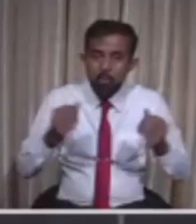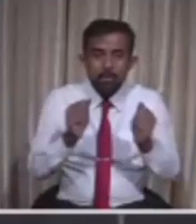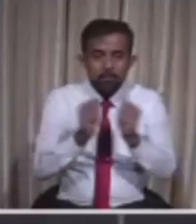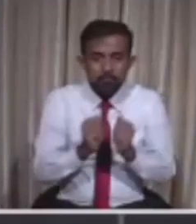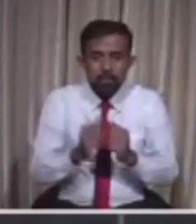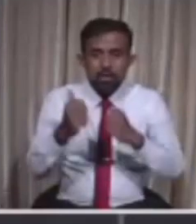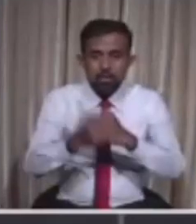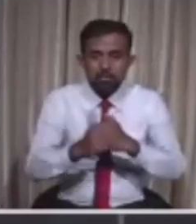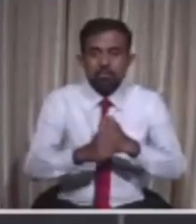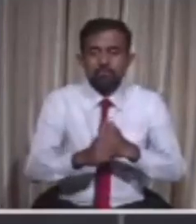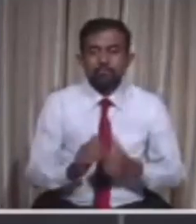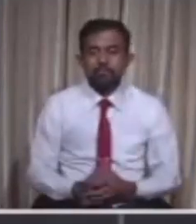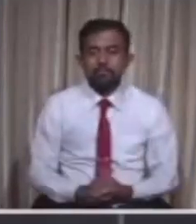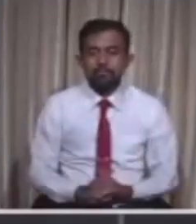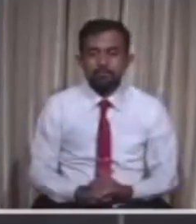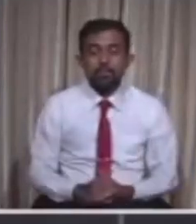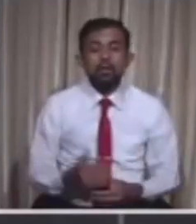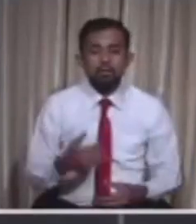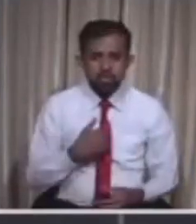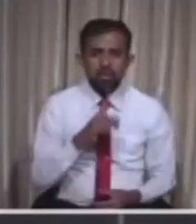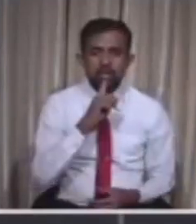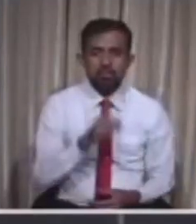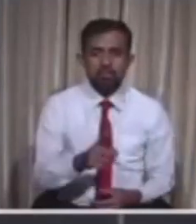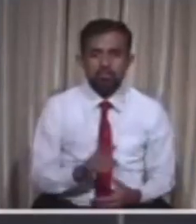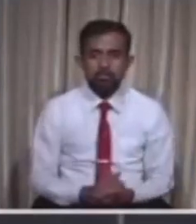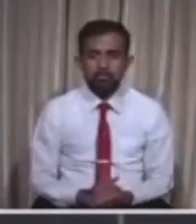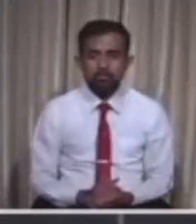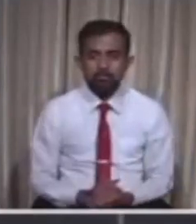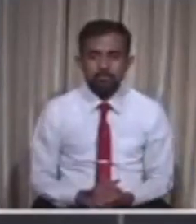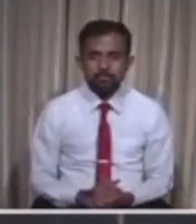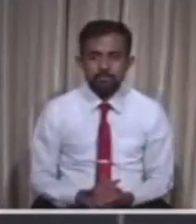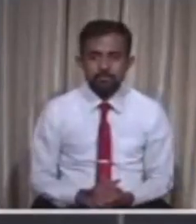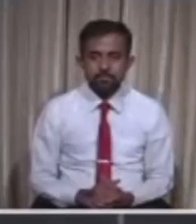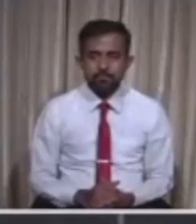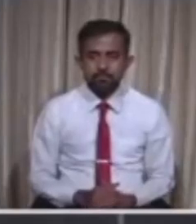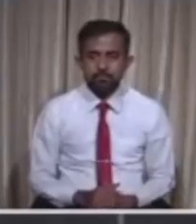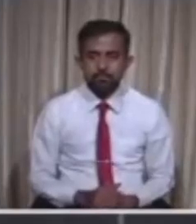වැඩපිළිවෙලක් සකස් කරන්න. ඒකයි මං කිව්වේ. අද